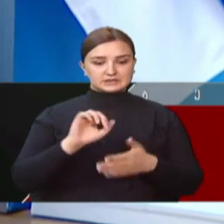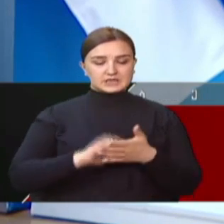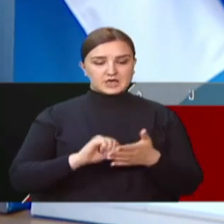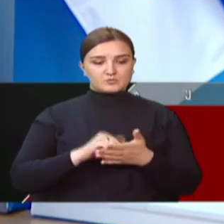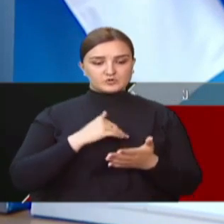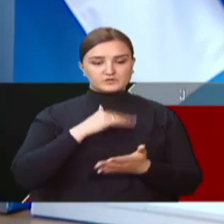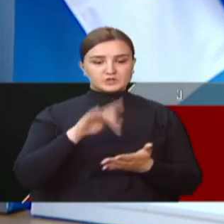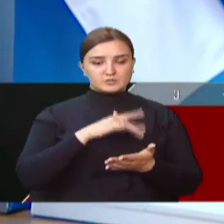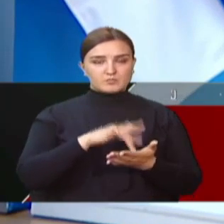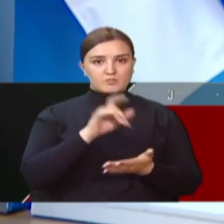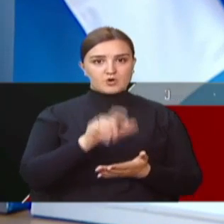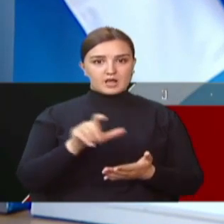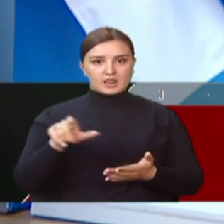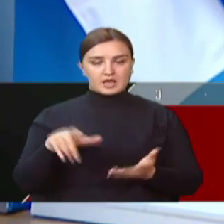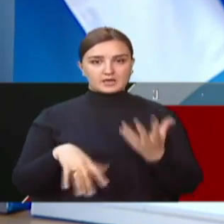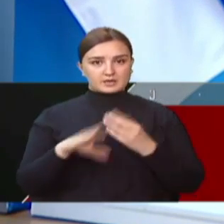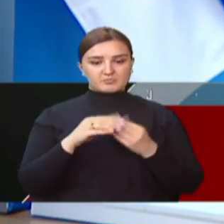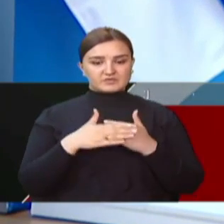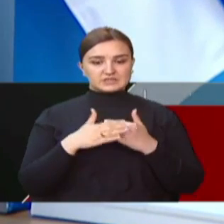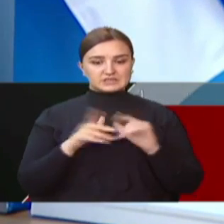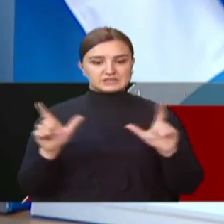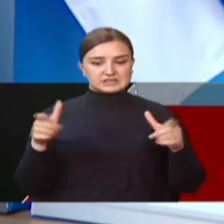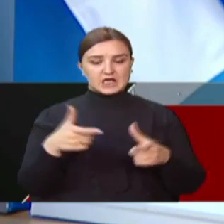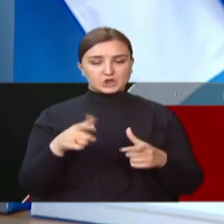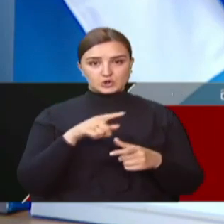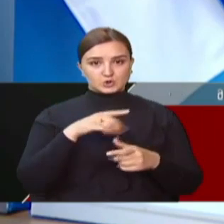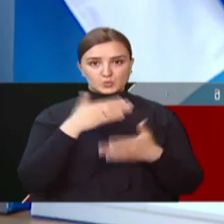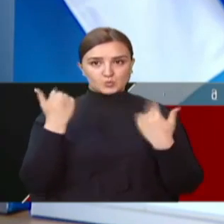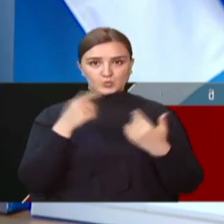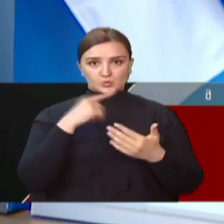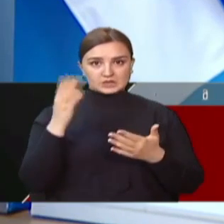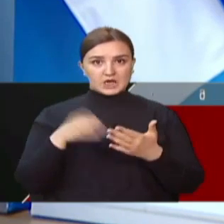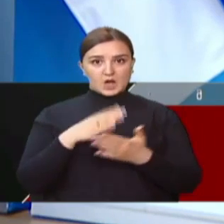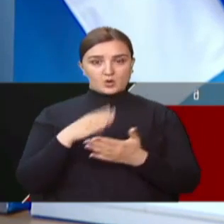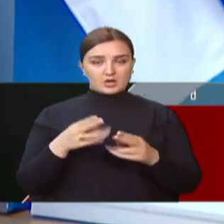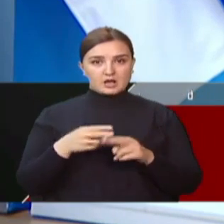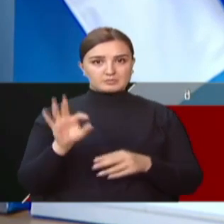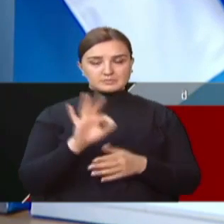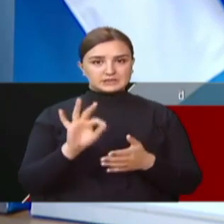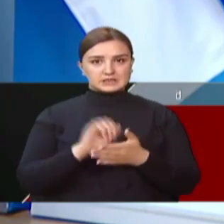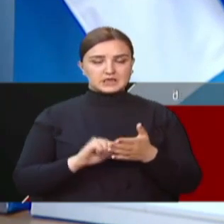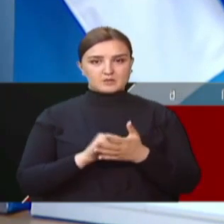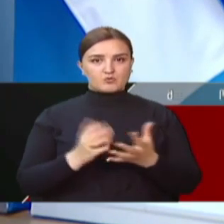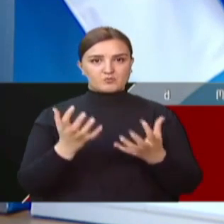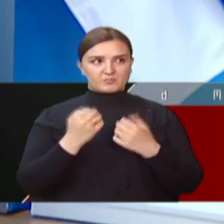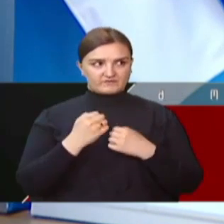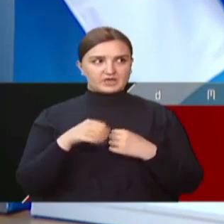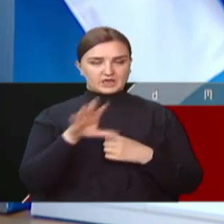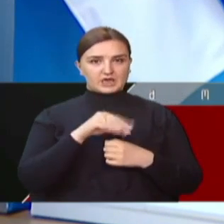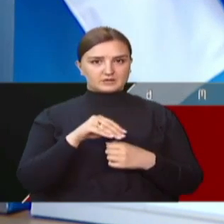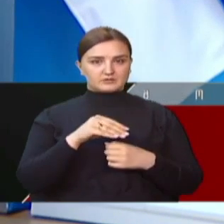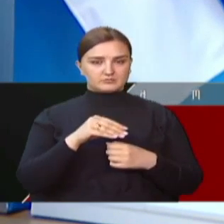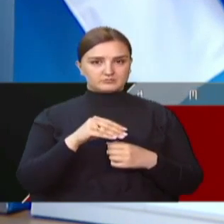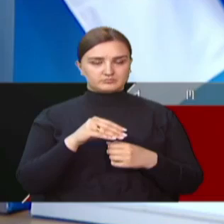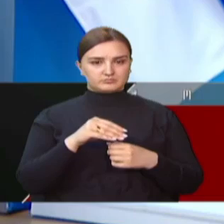ჩვენს თანამემამულეებს არ უწესებთ სანქციებს, რომელიც რუსეთმა გაუუქმა, ამის გამო მივიღეთ დემარში. კი ბატონო,